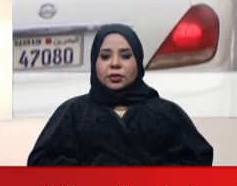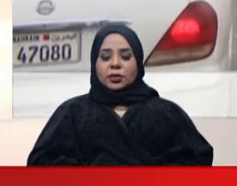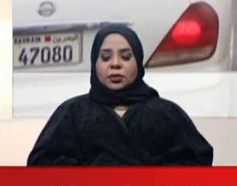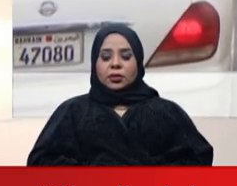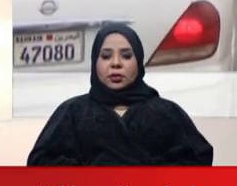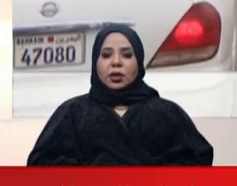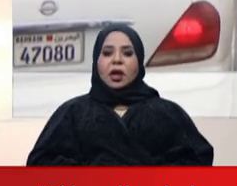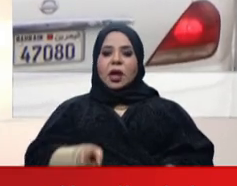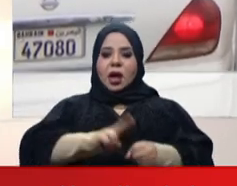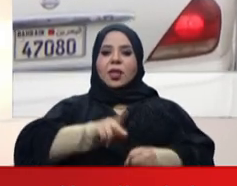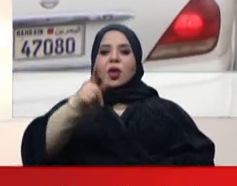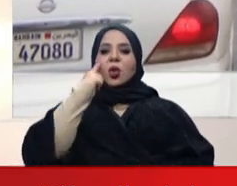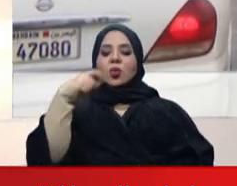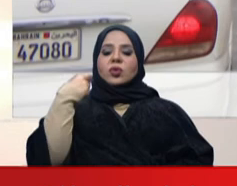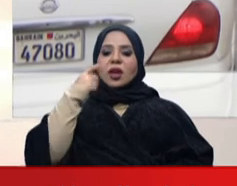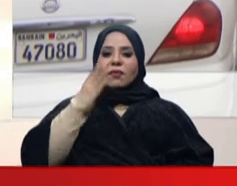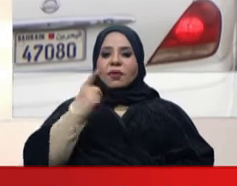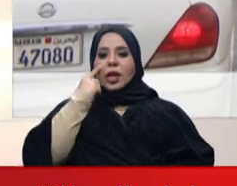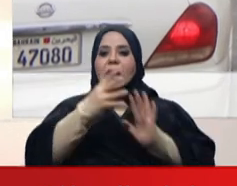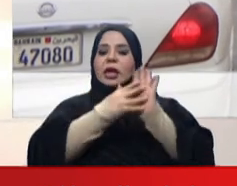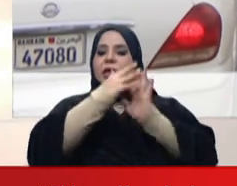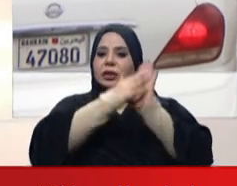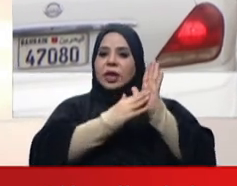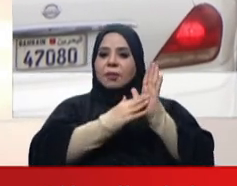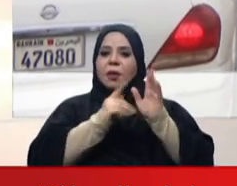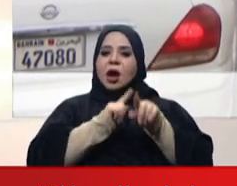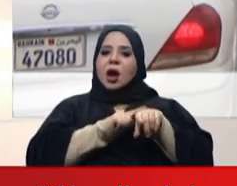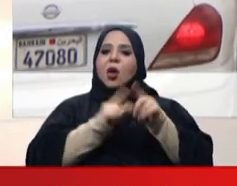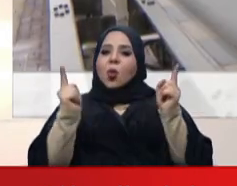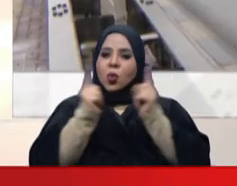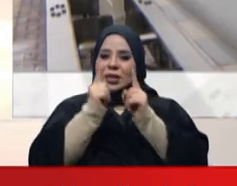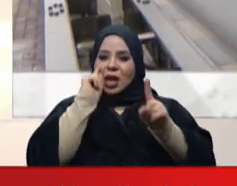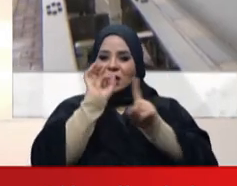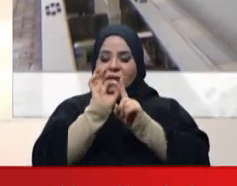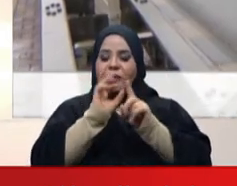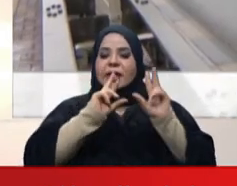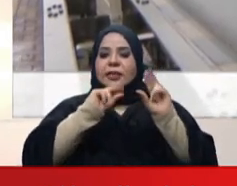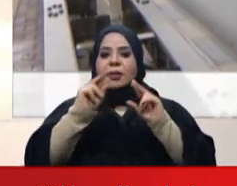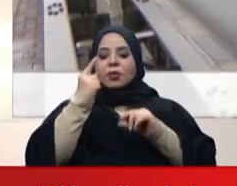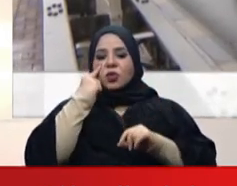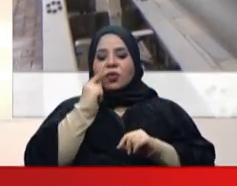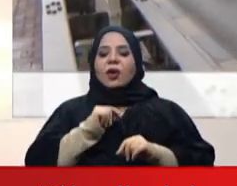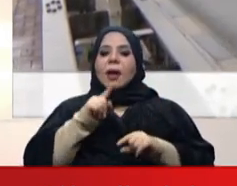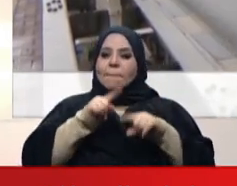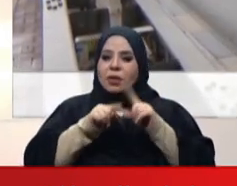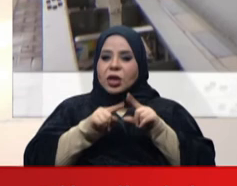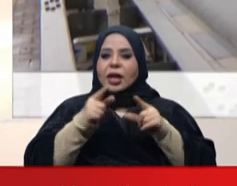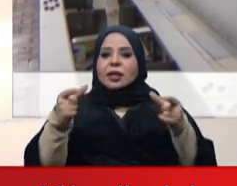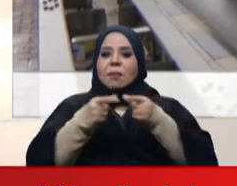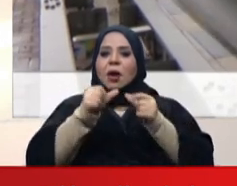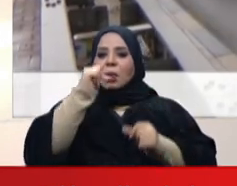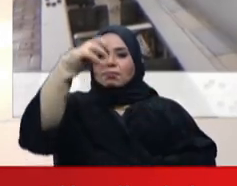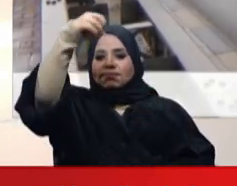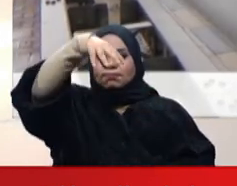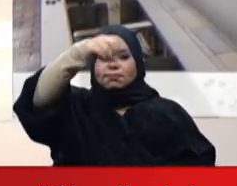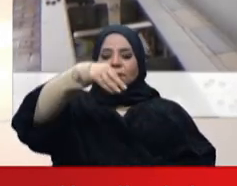الوزارة عندها أيضا خطط قصيرة المدى وبعيدة المدى للحد من مشكلة تجمع مياه الأمطار في المناطق،